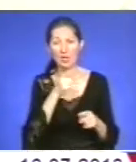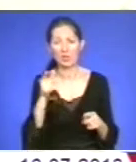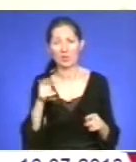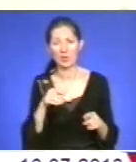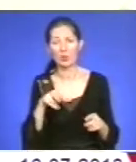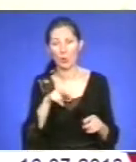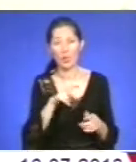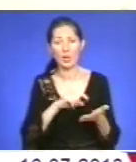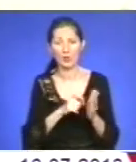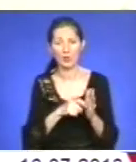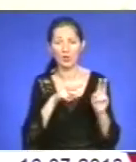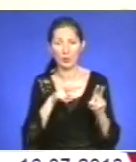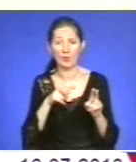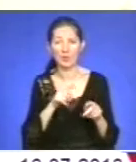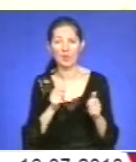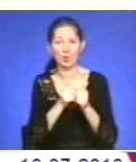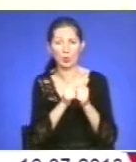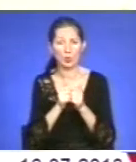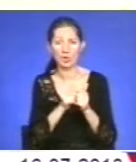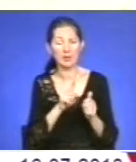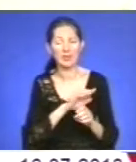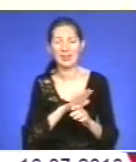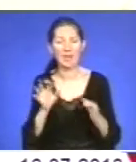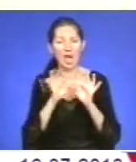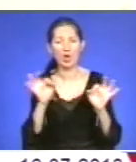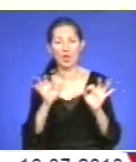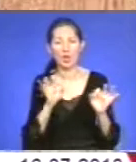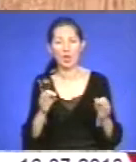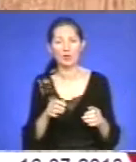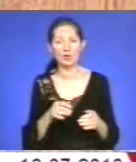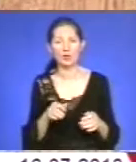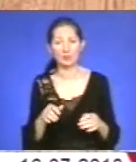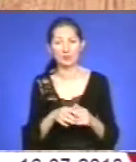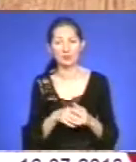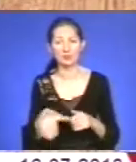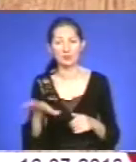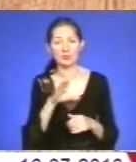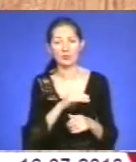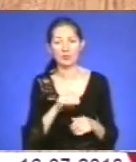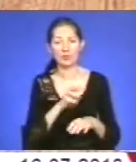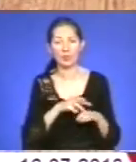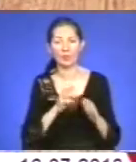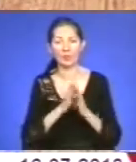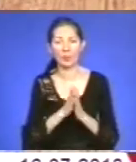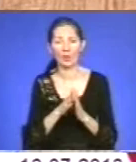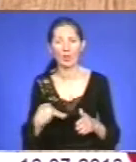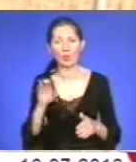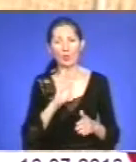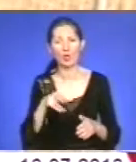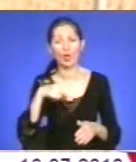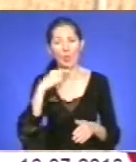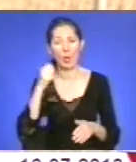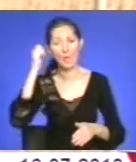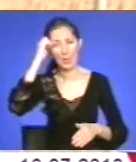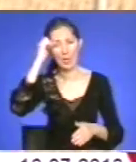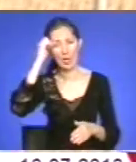наглядали, чи сусідів, але не розголошувати великому колу осіб. Правоохоронці закликають громадян бути обережними та пам'ятати